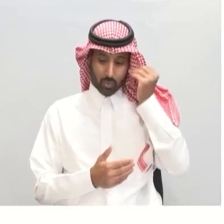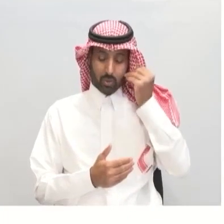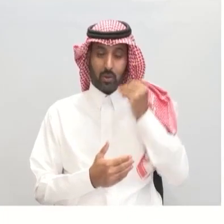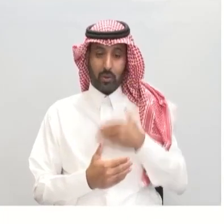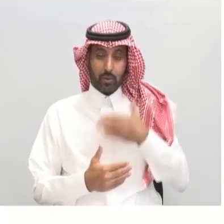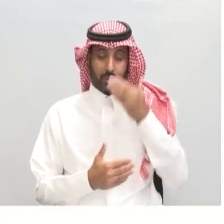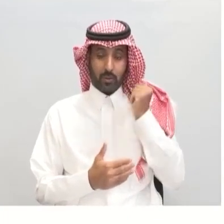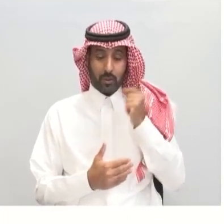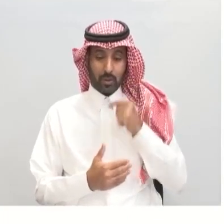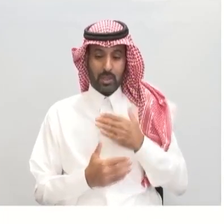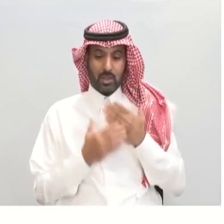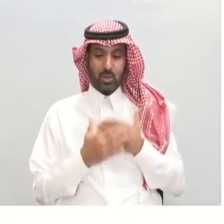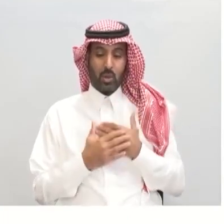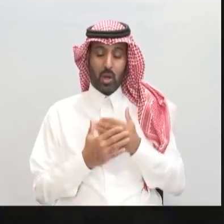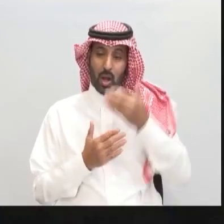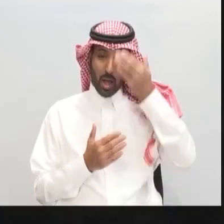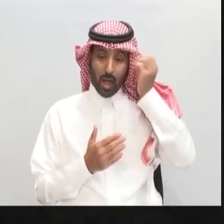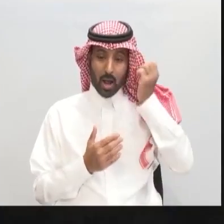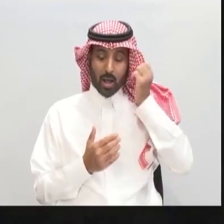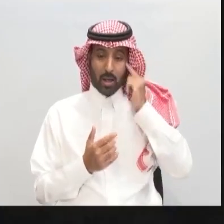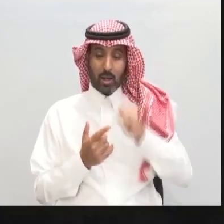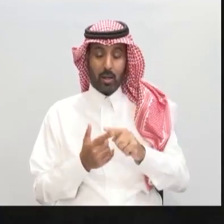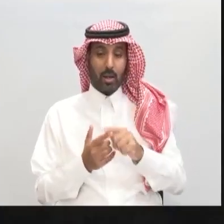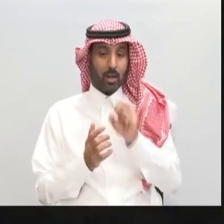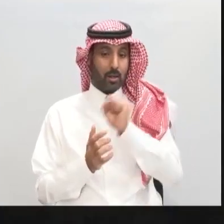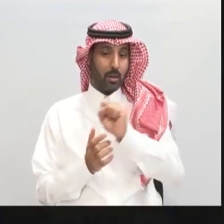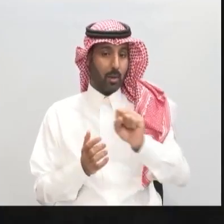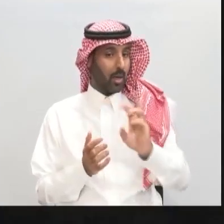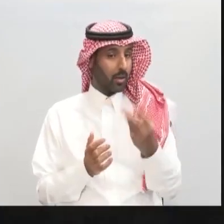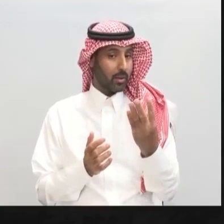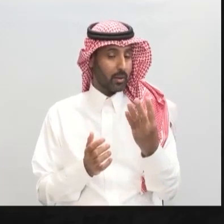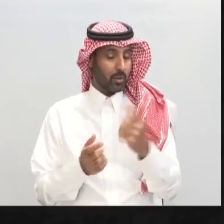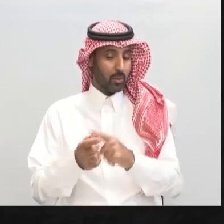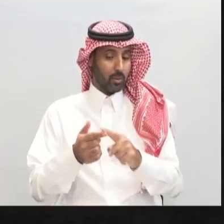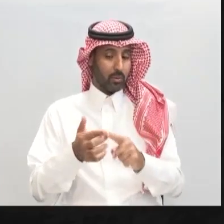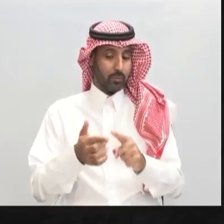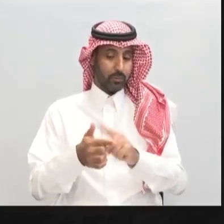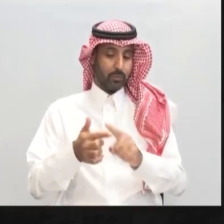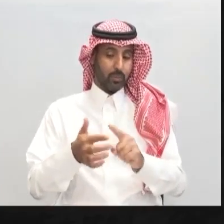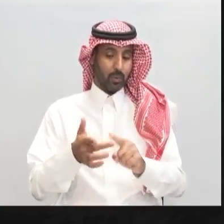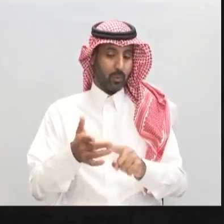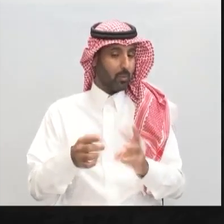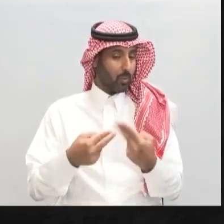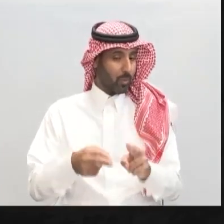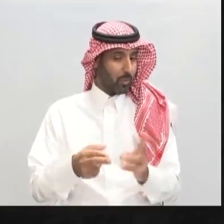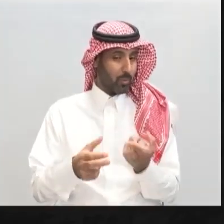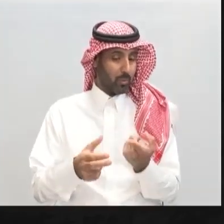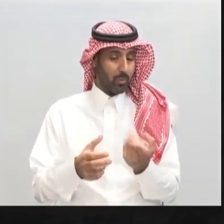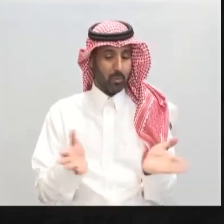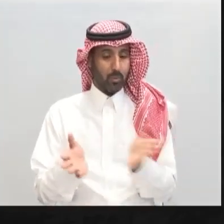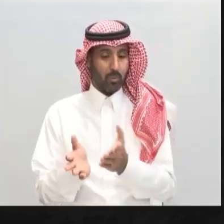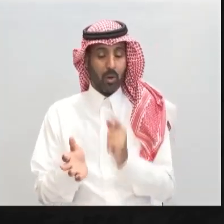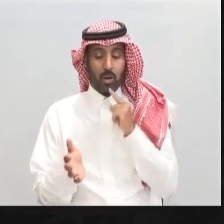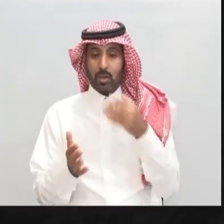الصدور ذكرنا اربع خصائص لحفظ كتاب الله تعالى في الصدور قلنا منذ مذا ابتدا وسيكون